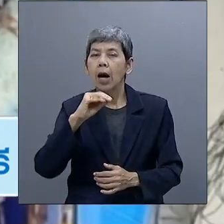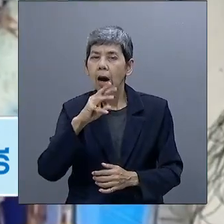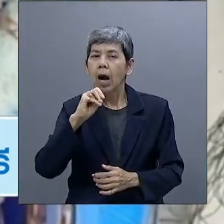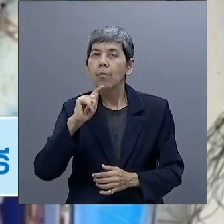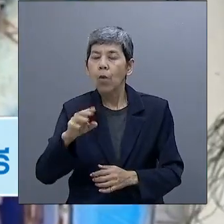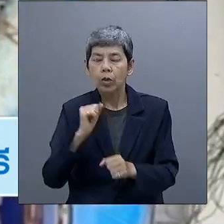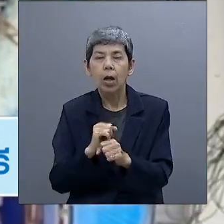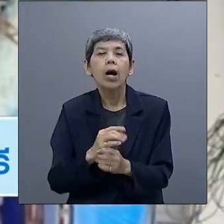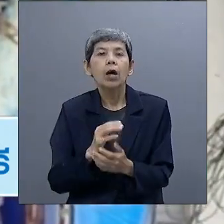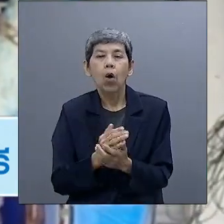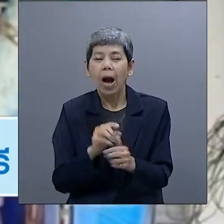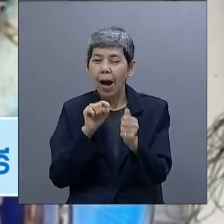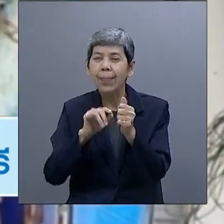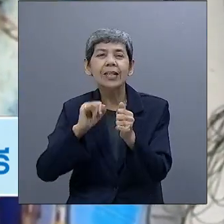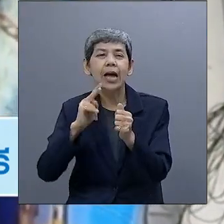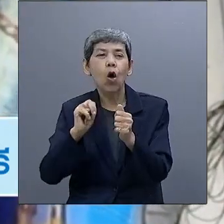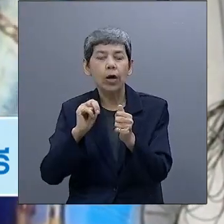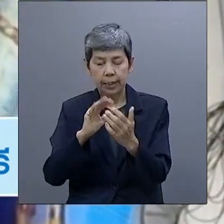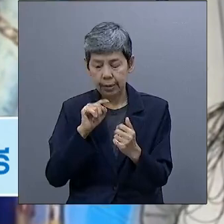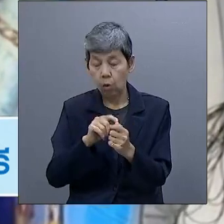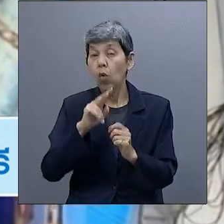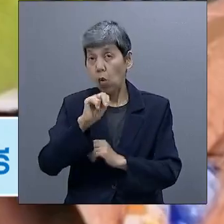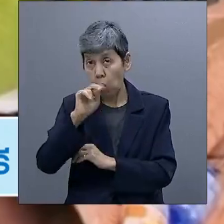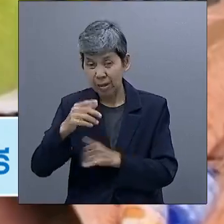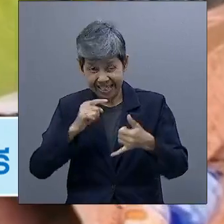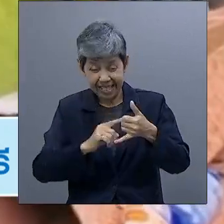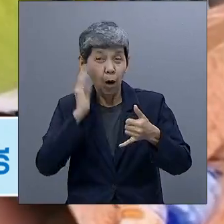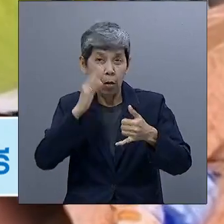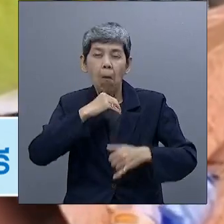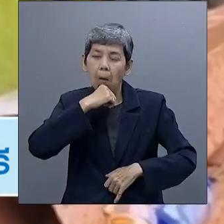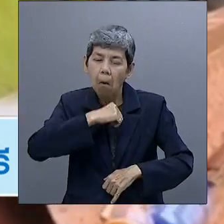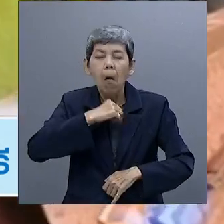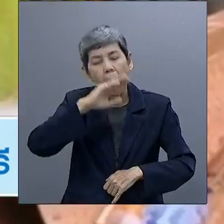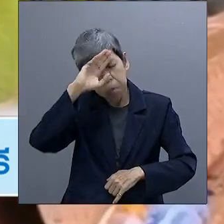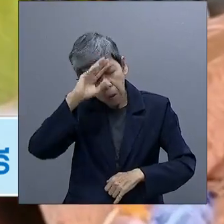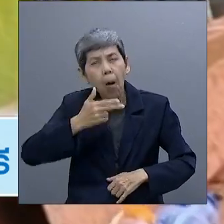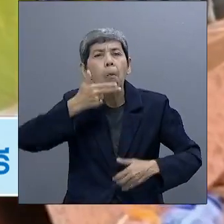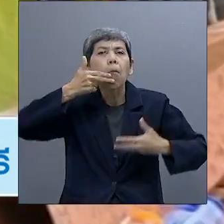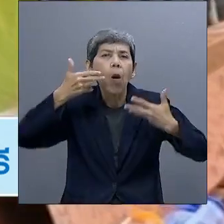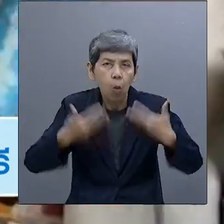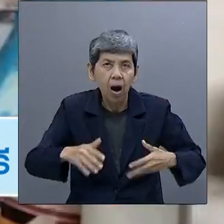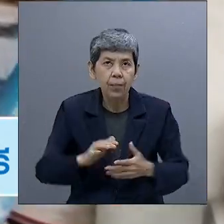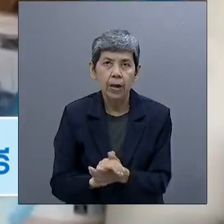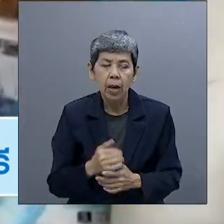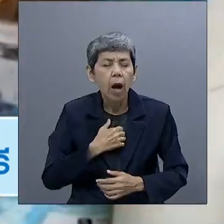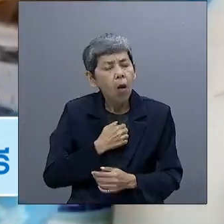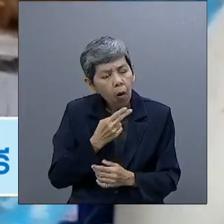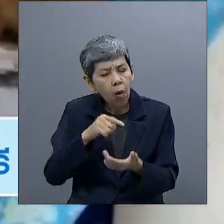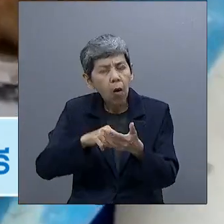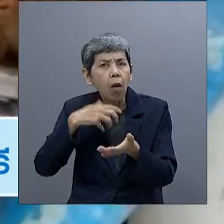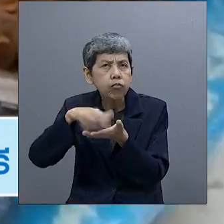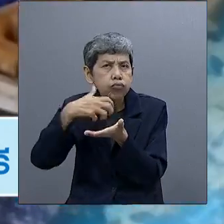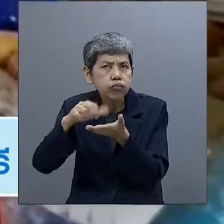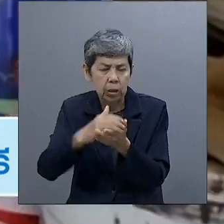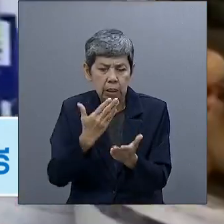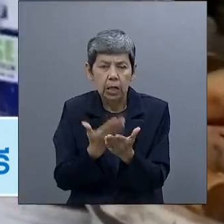ำบลไซน้อยอำเภอไซน้อยจังหวัดนนทบุรีลุงโมดเนี่ยป่วยเป็นโรคเบาหวานนะคะซึ่งจากการเล่าว่ามีการ